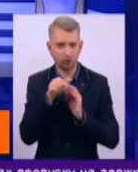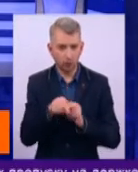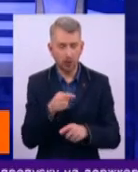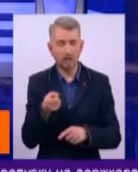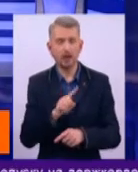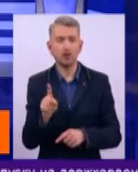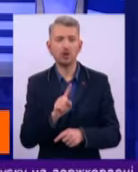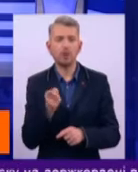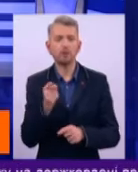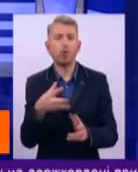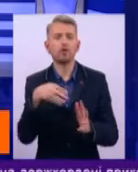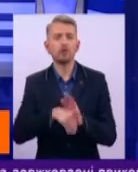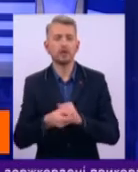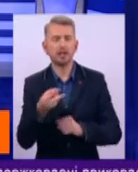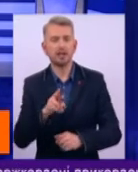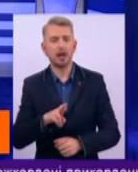що в тому числі для